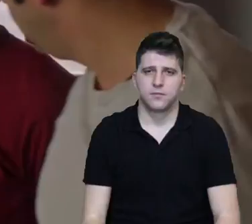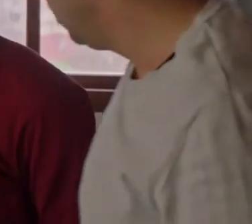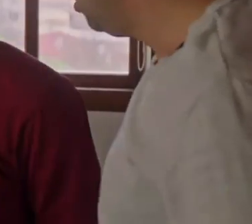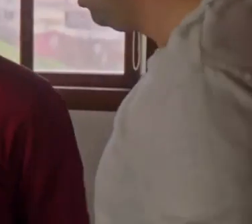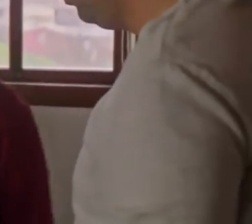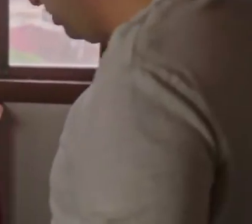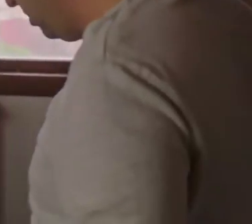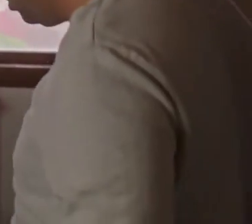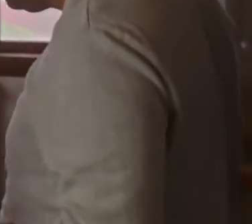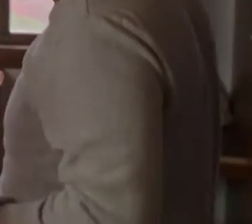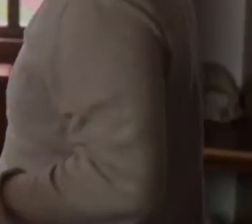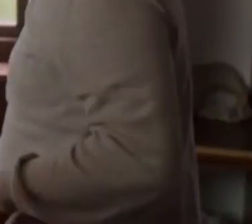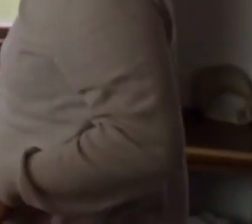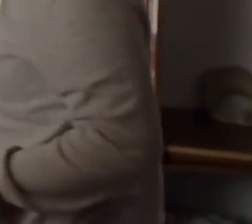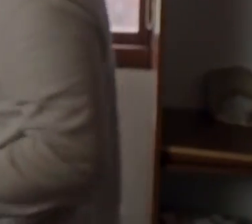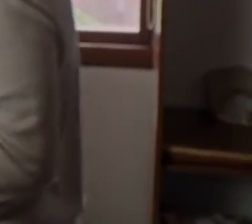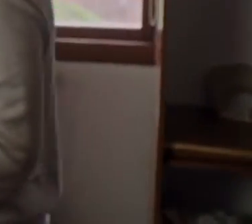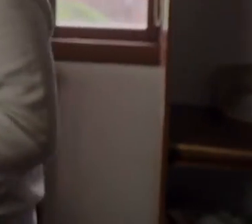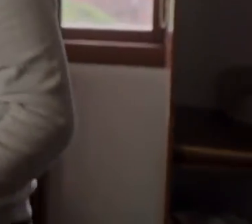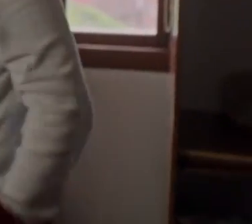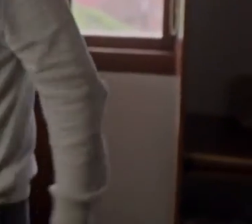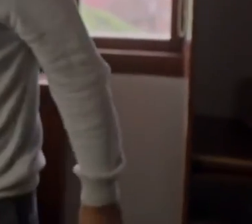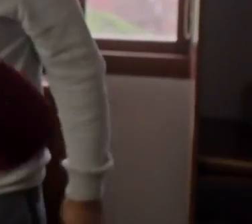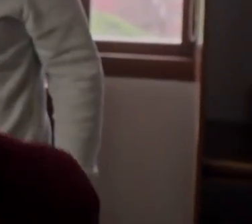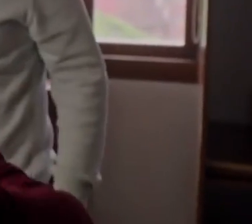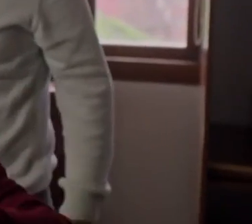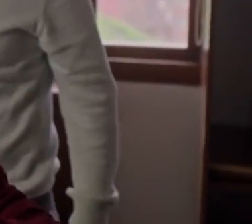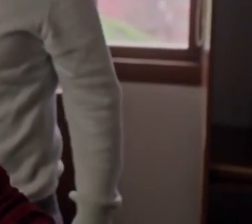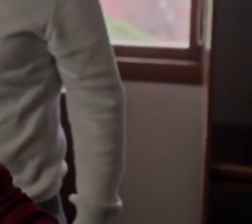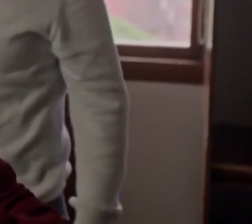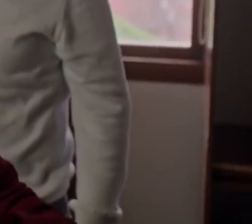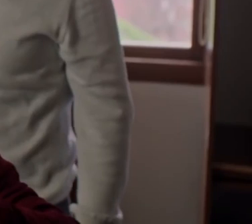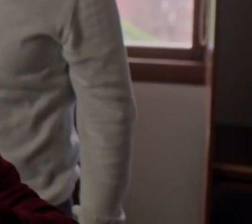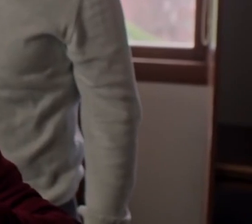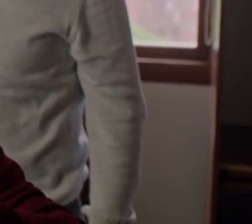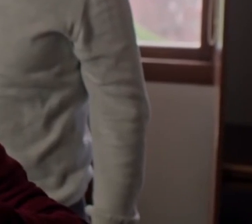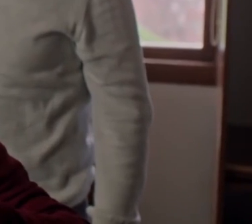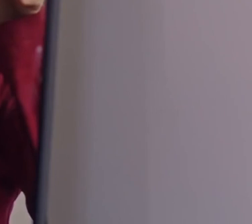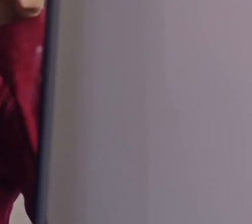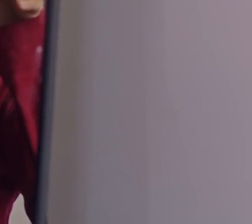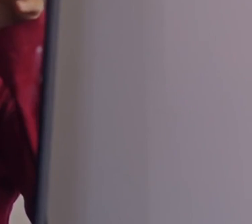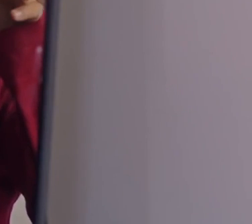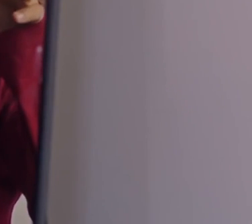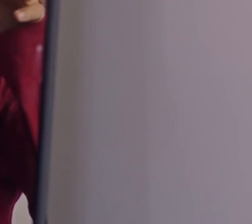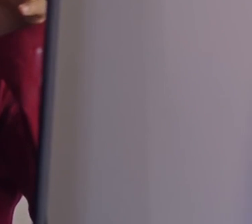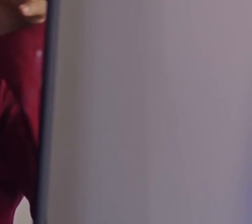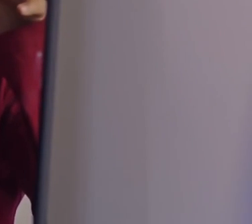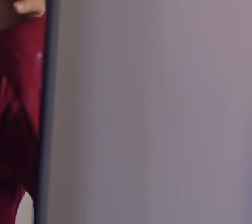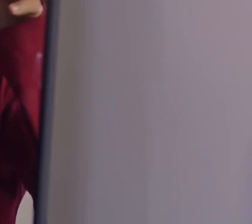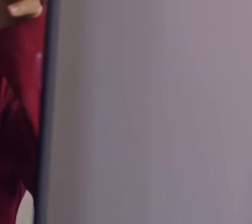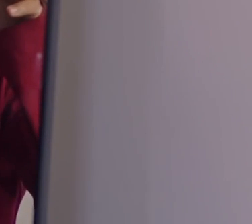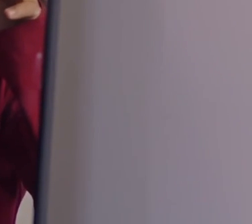çekildi. Ayna karşısına geçen İsmail ellerini pençe gibi tutup dişlerini göstererek korkunç surat yaptı. Hayır.